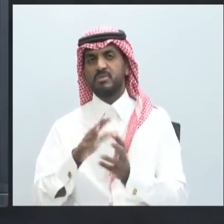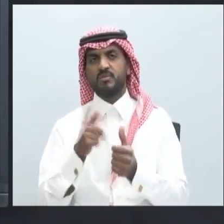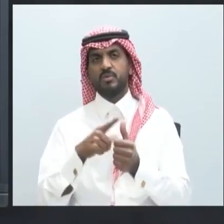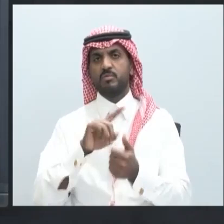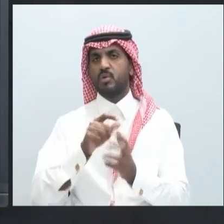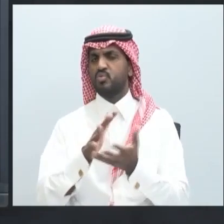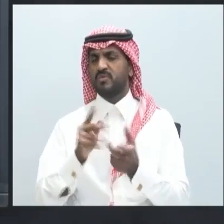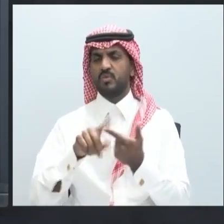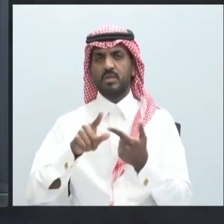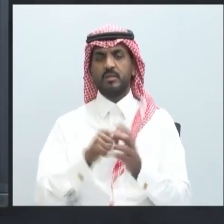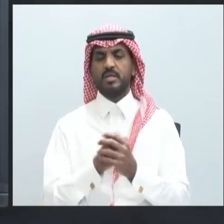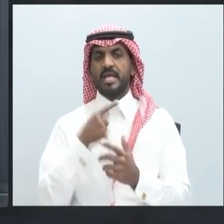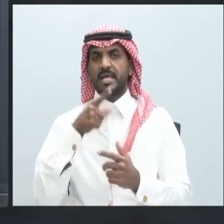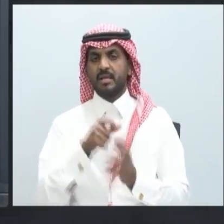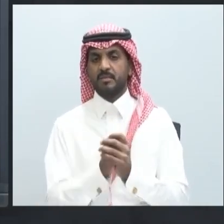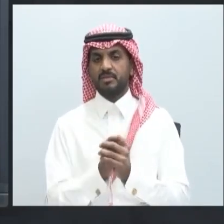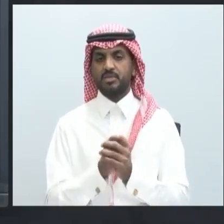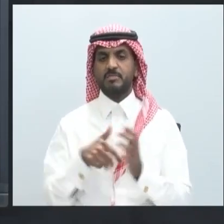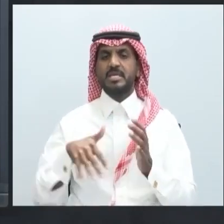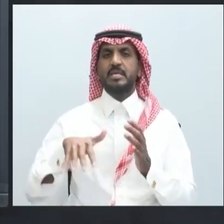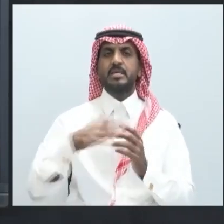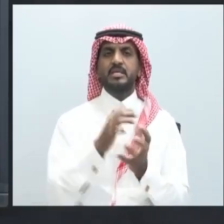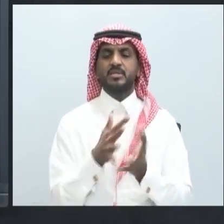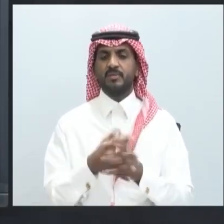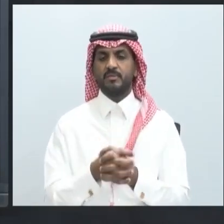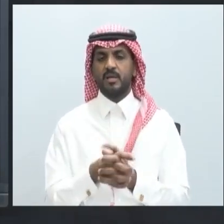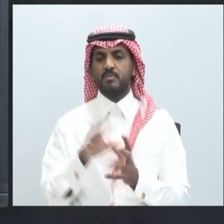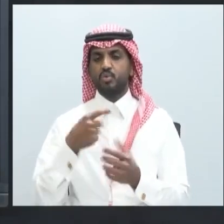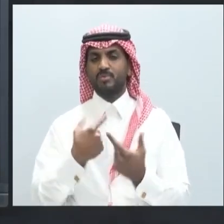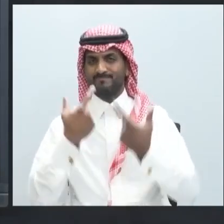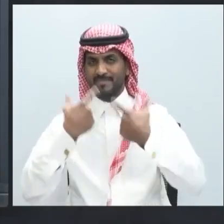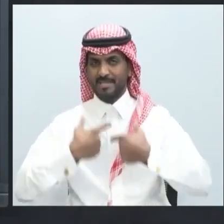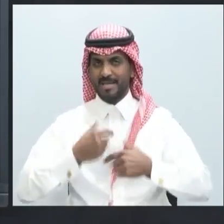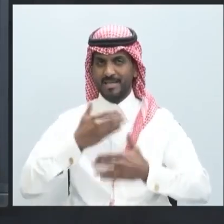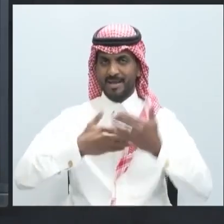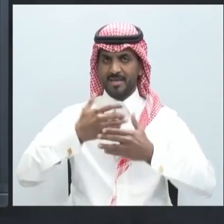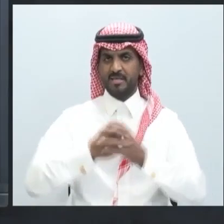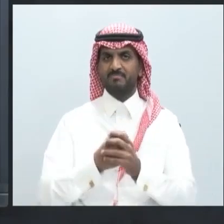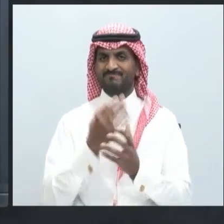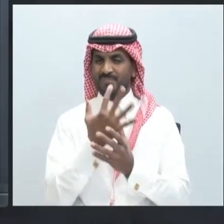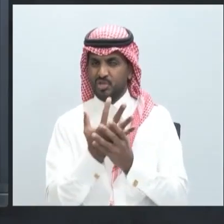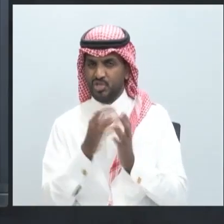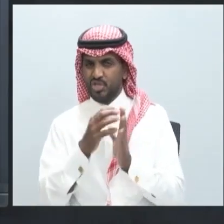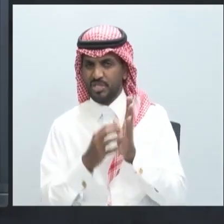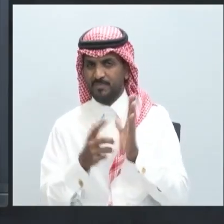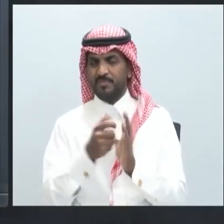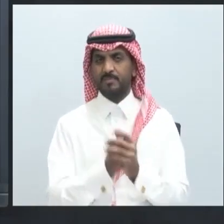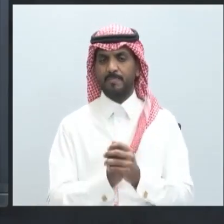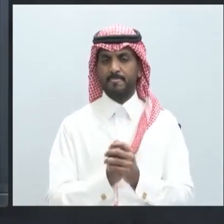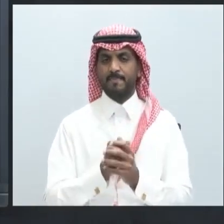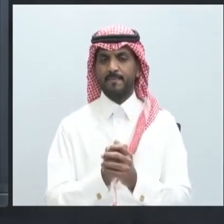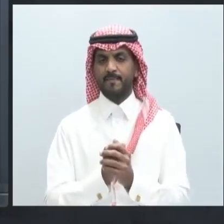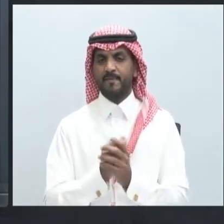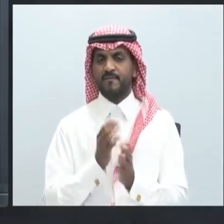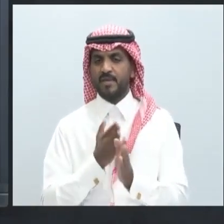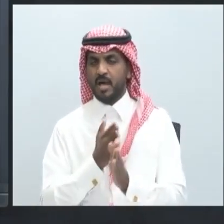واحده او صفتين او ثلاث نحن نتكلم عن جميع جميع الصفات الموجوده في التراكيب الجينيه في ازواج الكروموسومات ولكن في